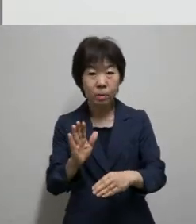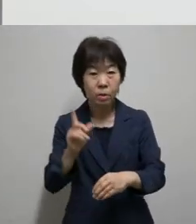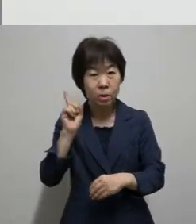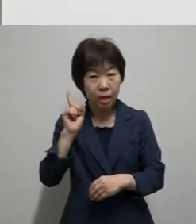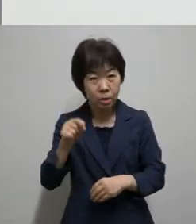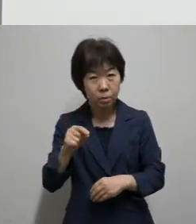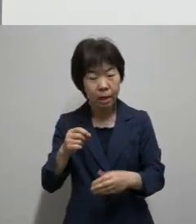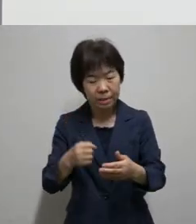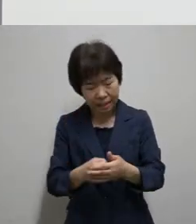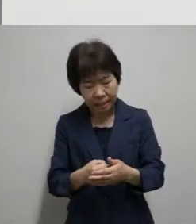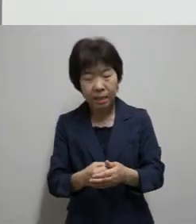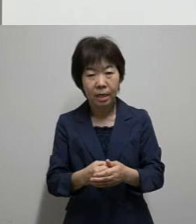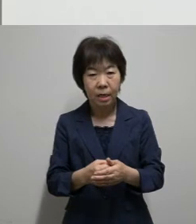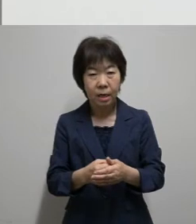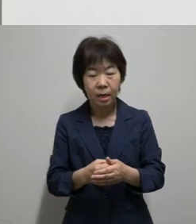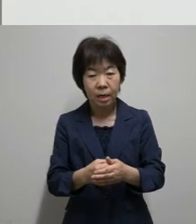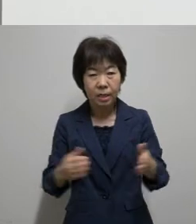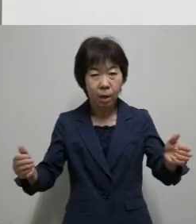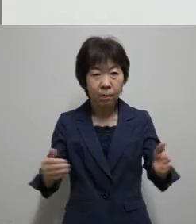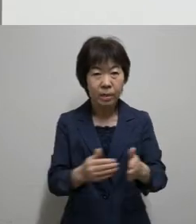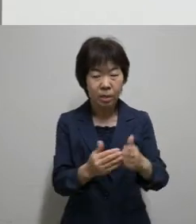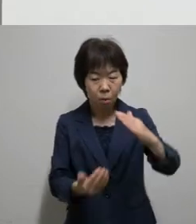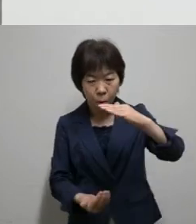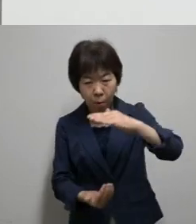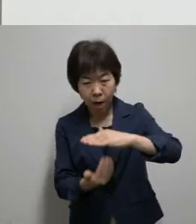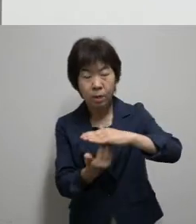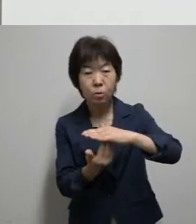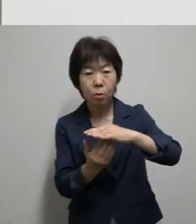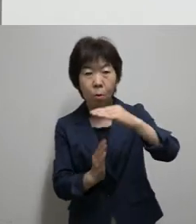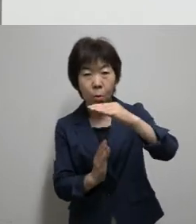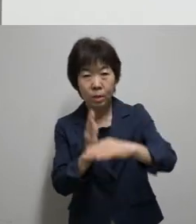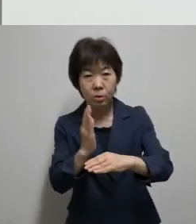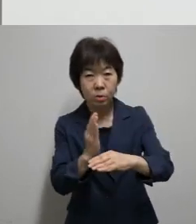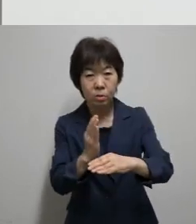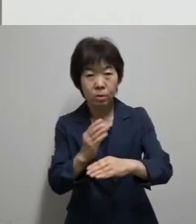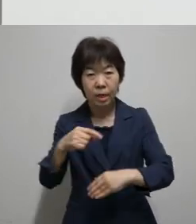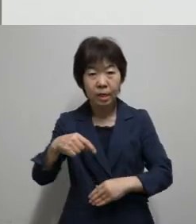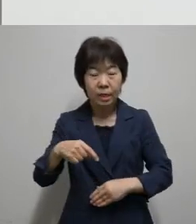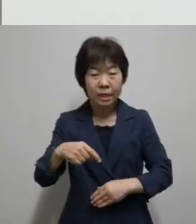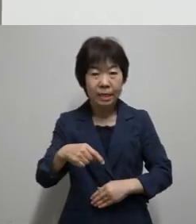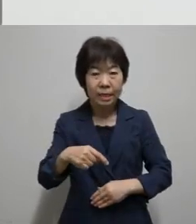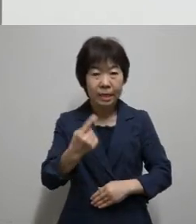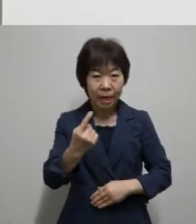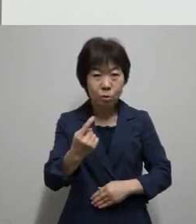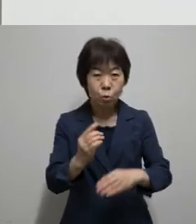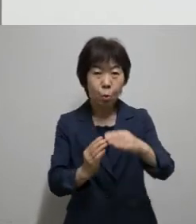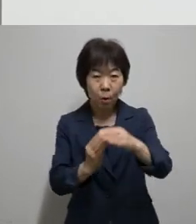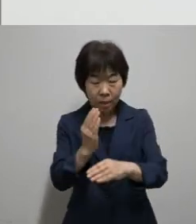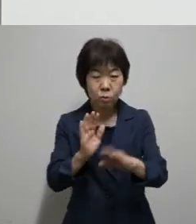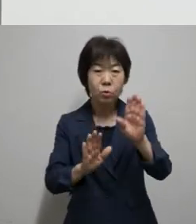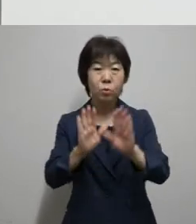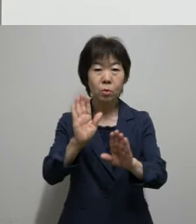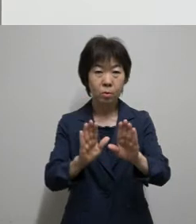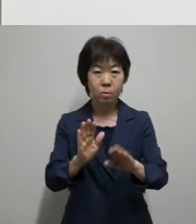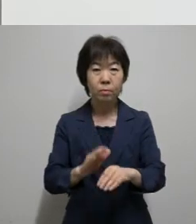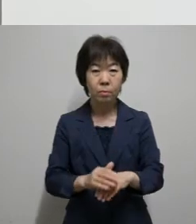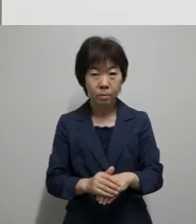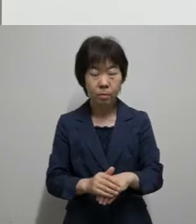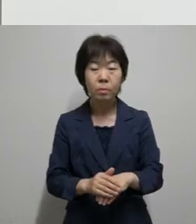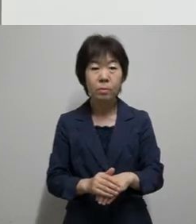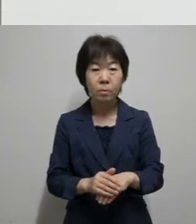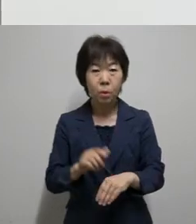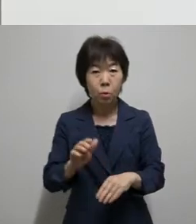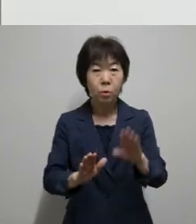これまでのワーストを更新する3桁に乗る状況でありますこのような状況ですね